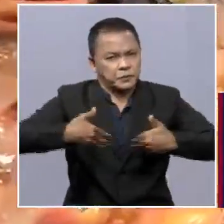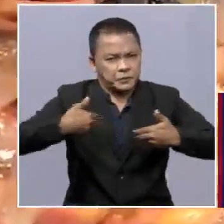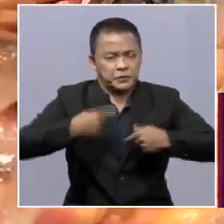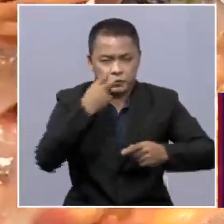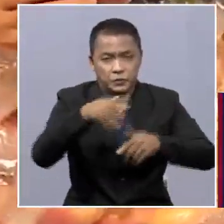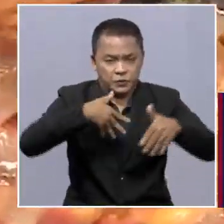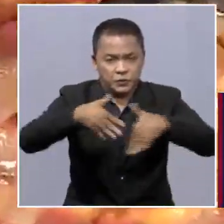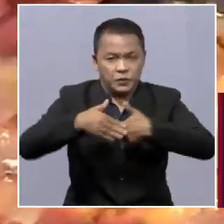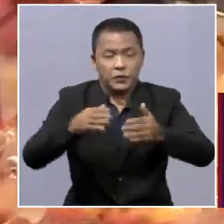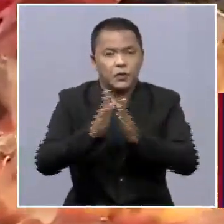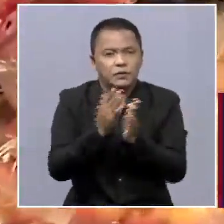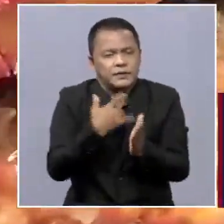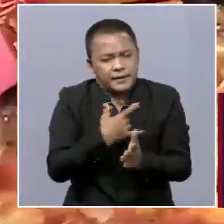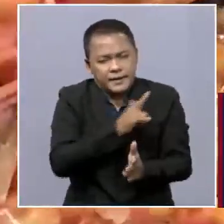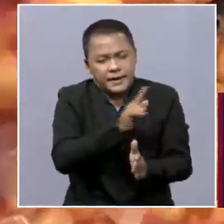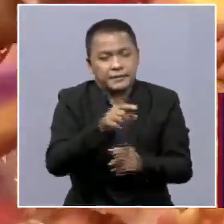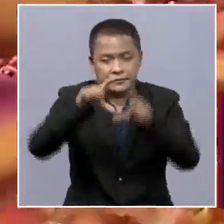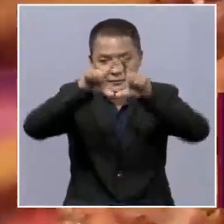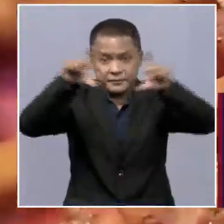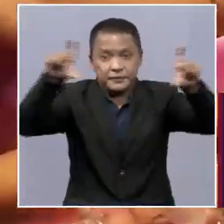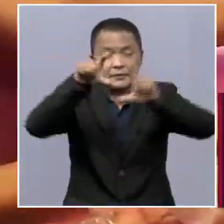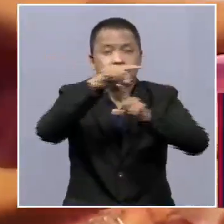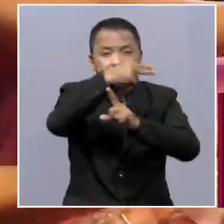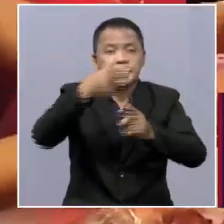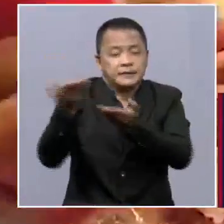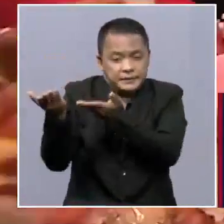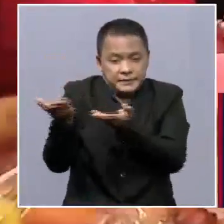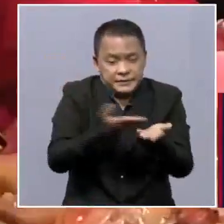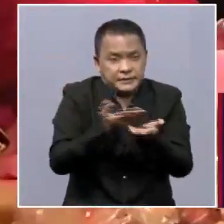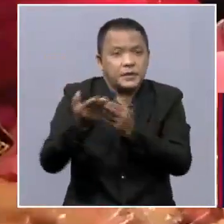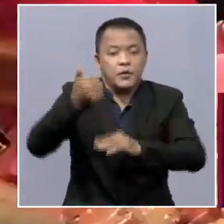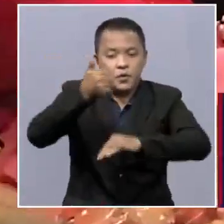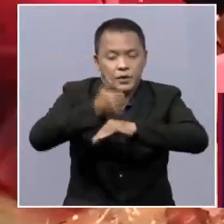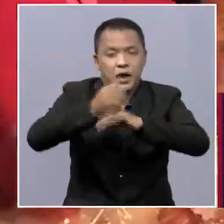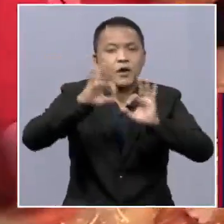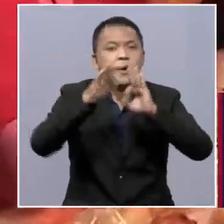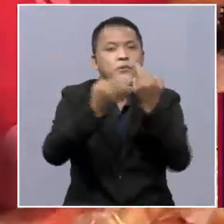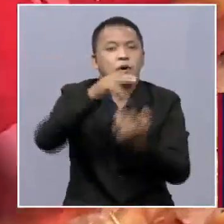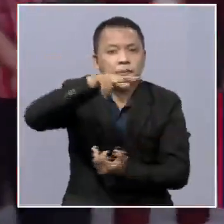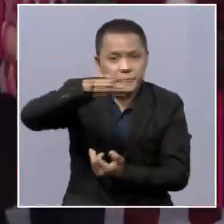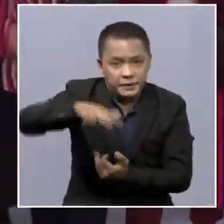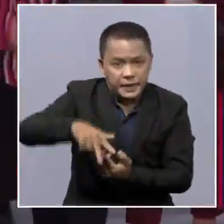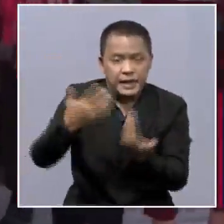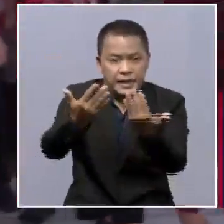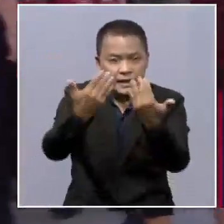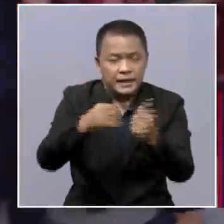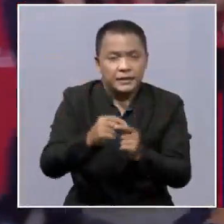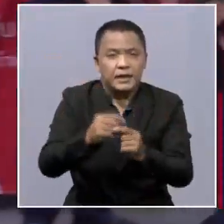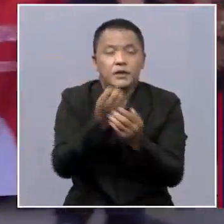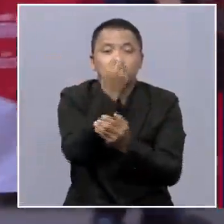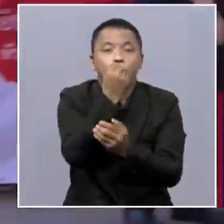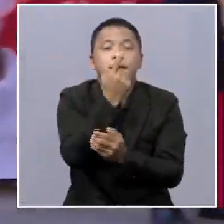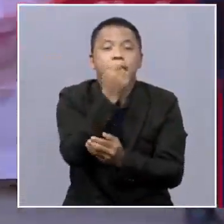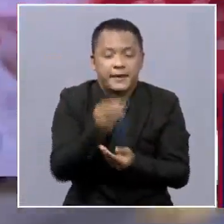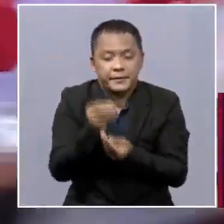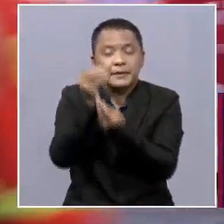นะคะมีแฟนคลับถือป้ายข้อความยินดีต้อนรับหัวหน้าครอบครัวเพื่อไทยจากนั้นก็มีการมอบกุหลาบสี